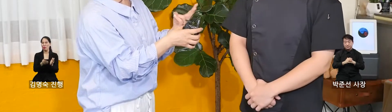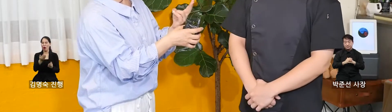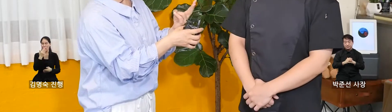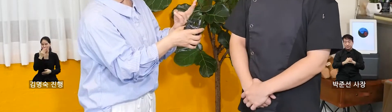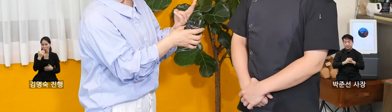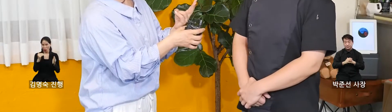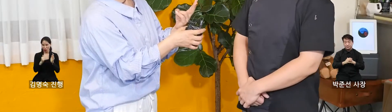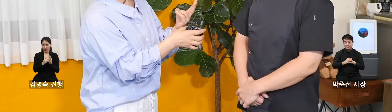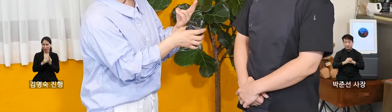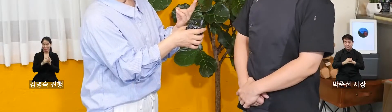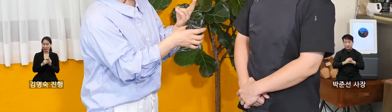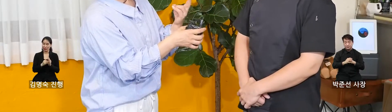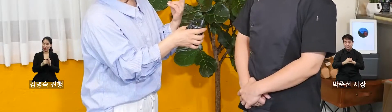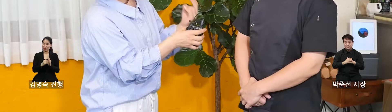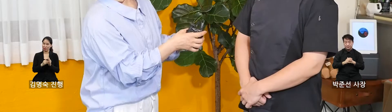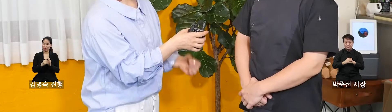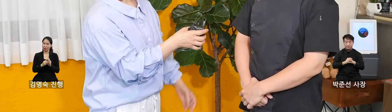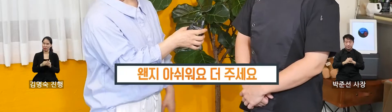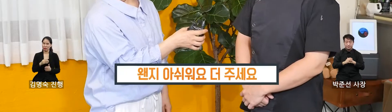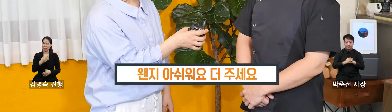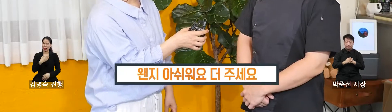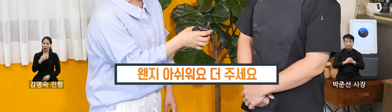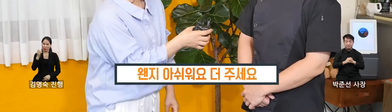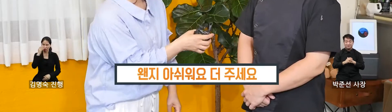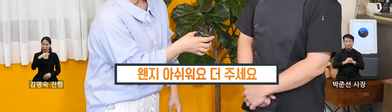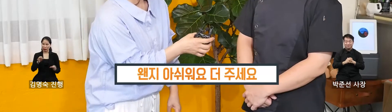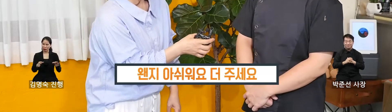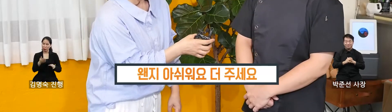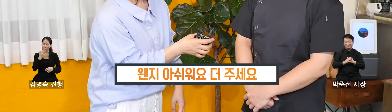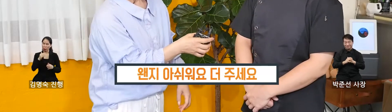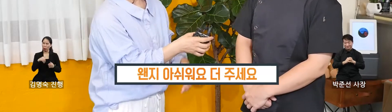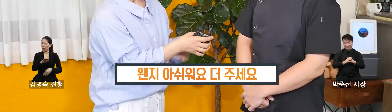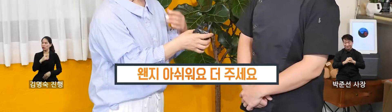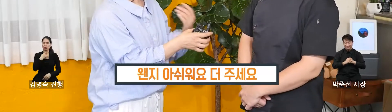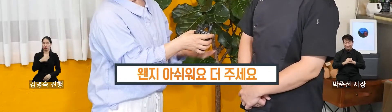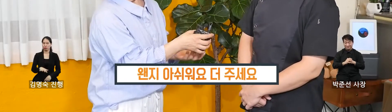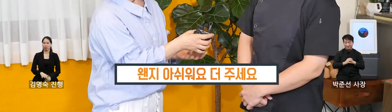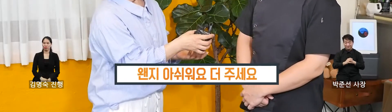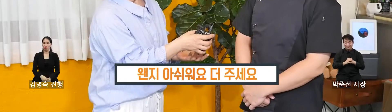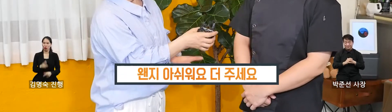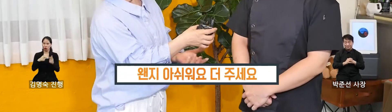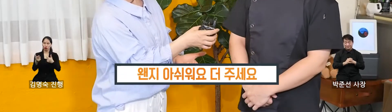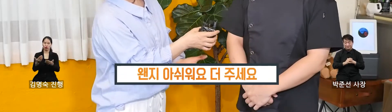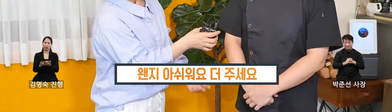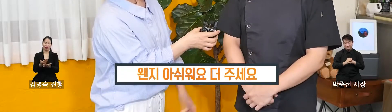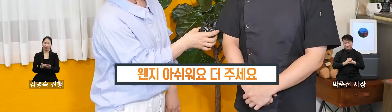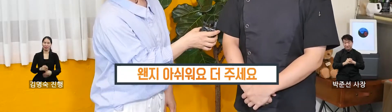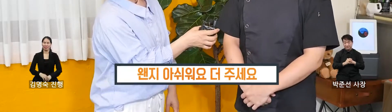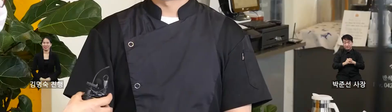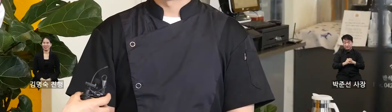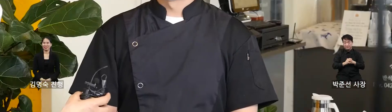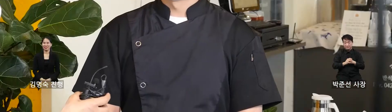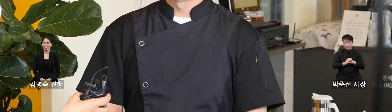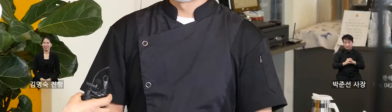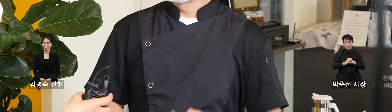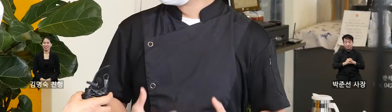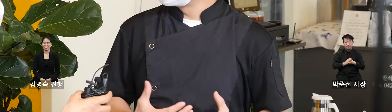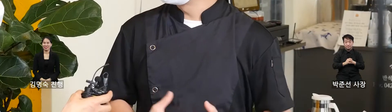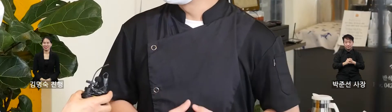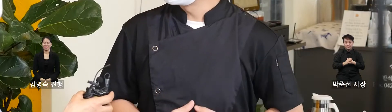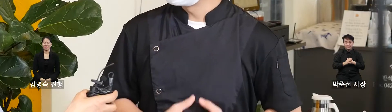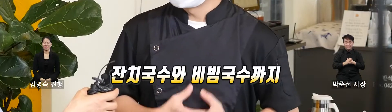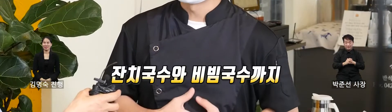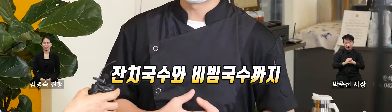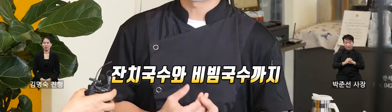종류를 먹고 제가 간 적은 없거든요. 아, 네. 더 주셔야 돼요. 네. 이제 그